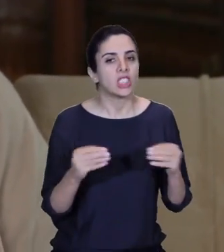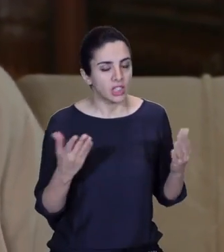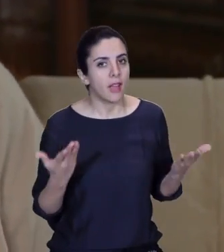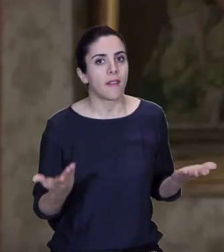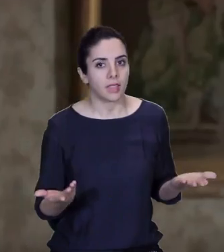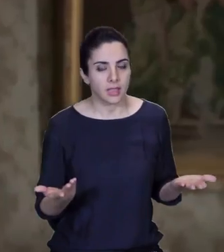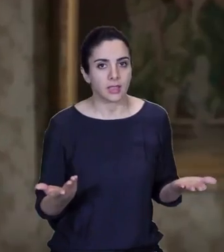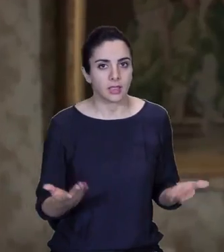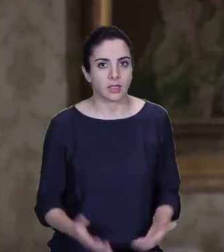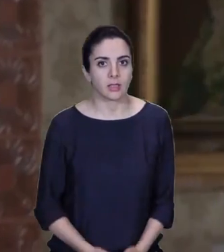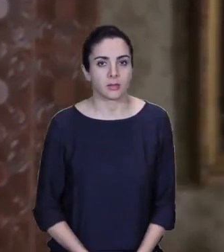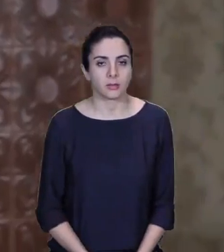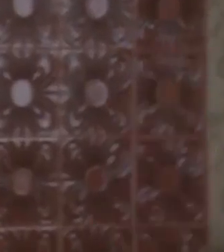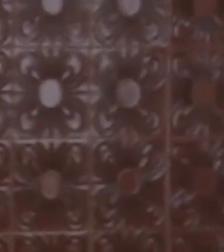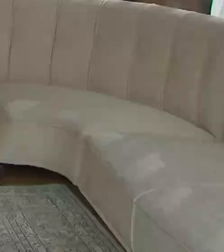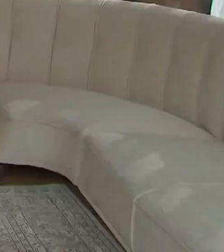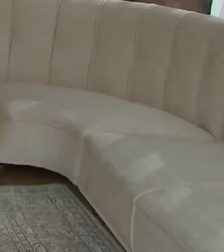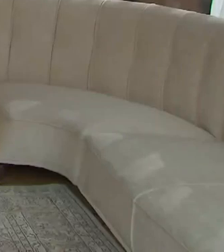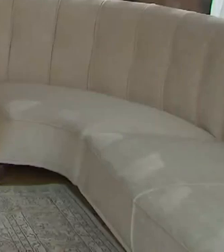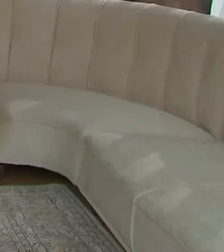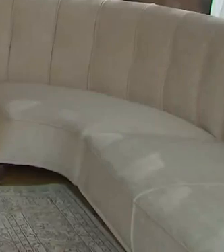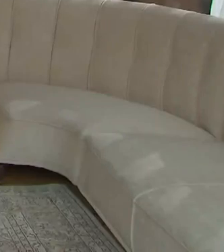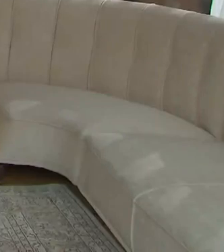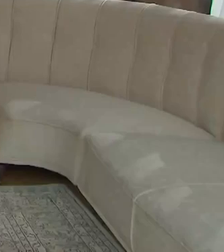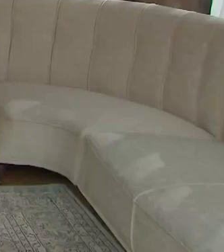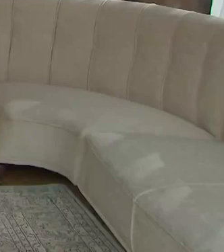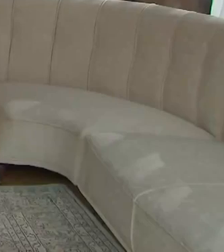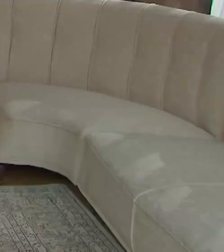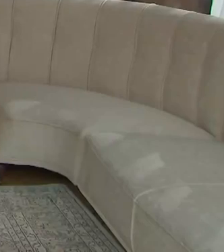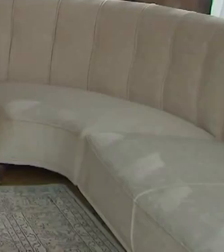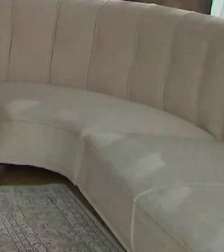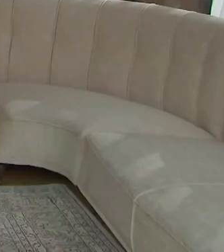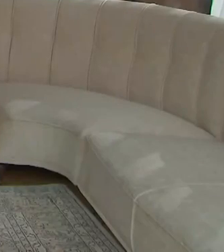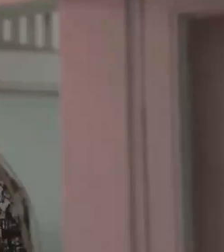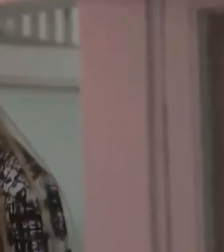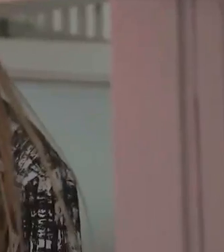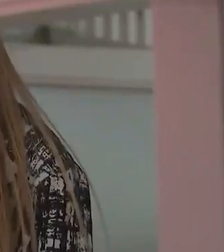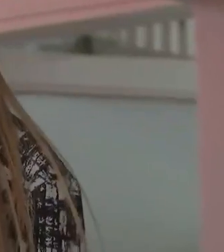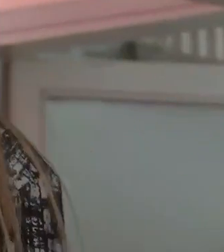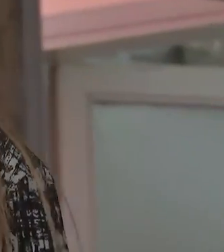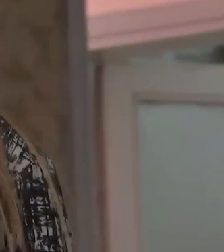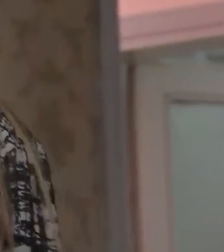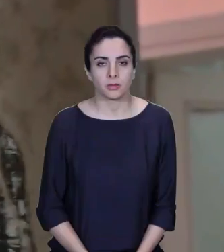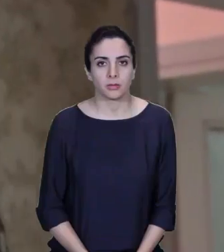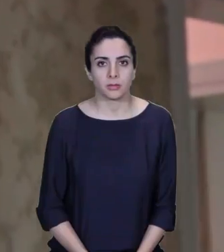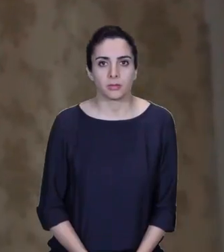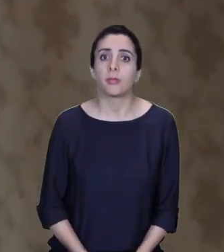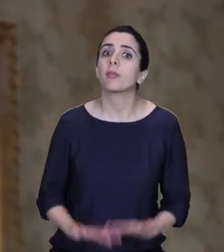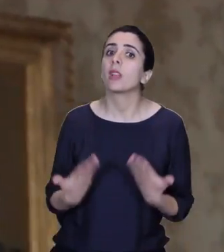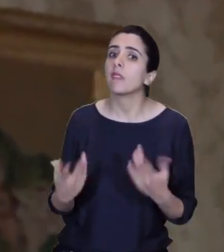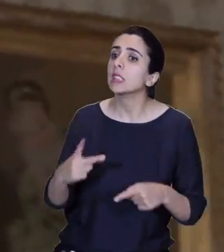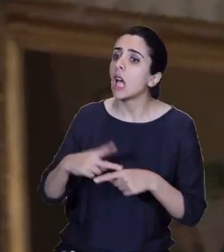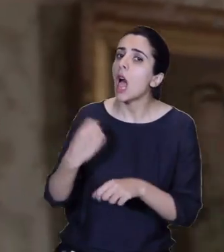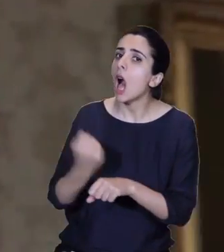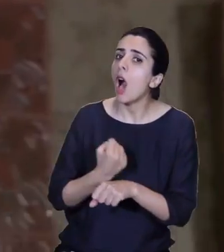geçti. Bardağı Alev'e verdi. Alev iğrenerek suratını ekşitti. Bardağı kadının arkasında kalan masaya bıraktı. Evet,